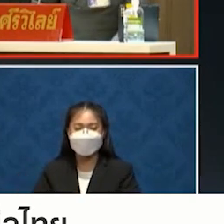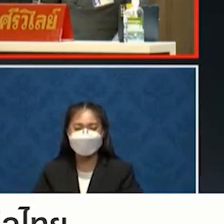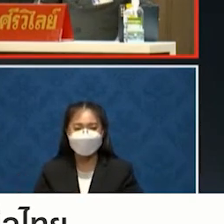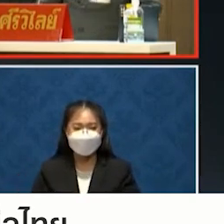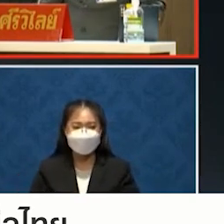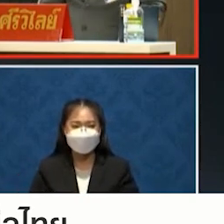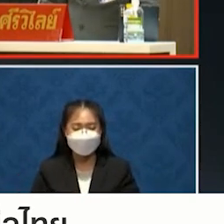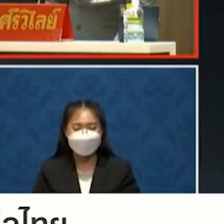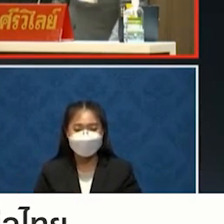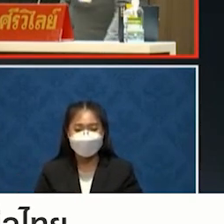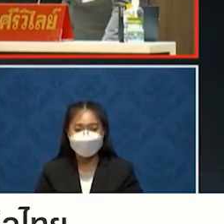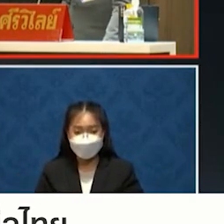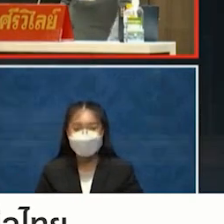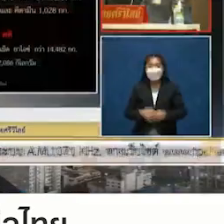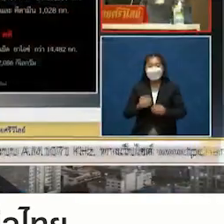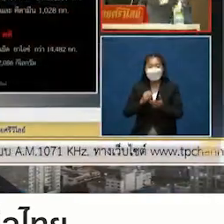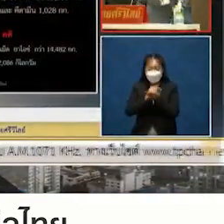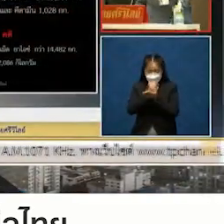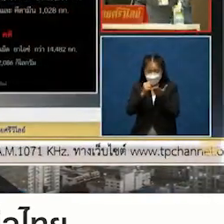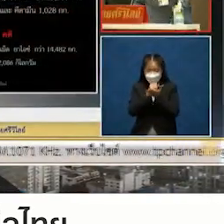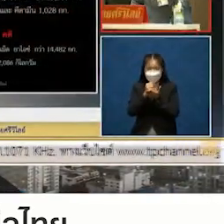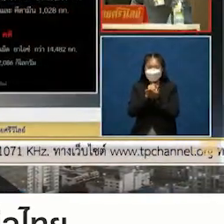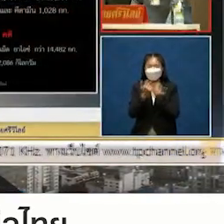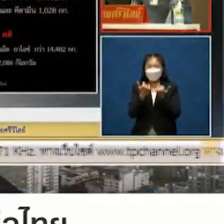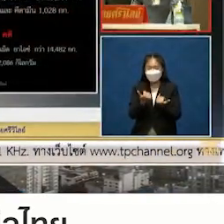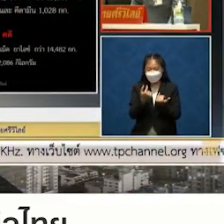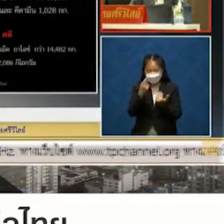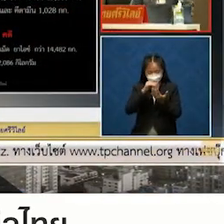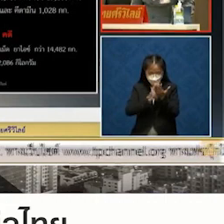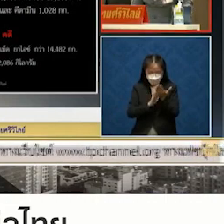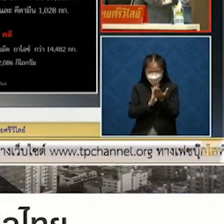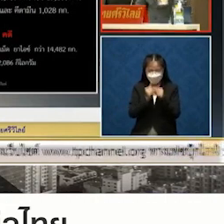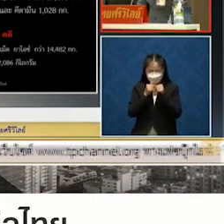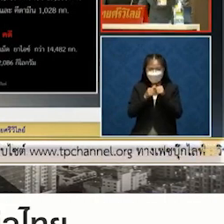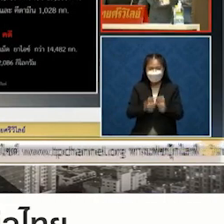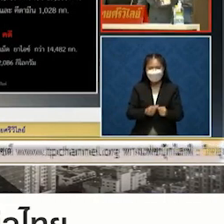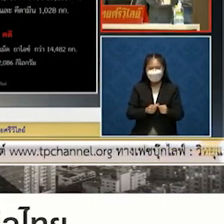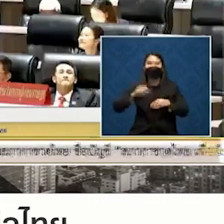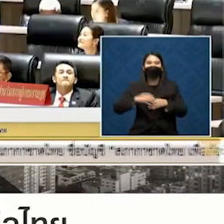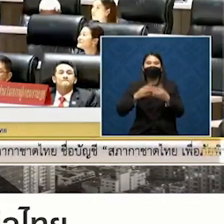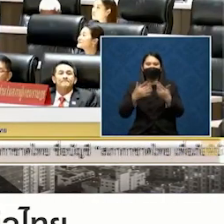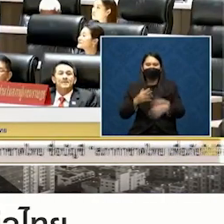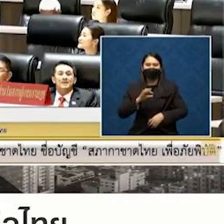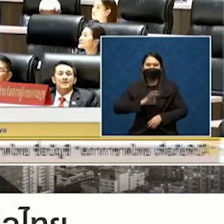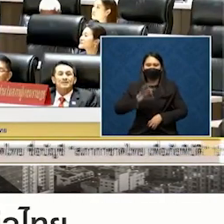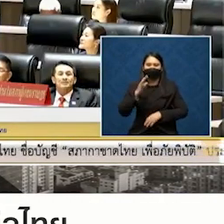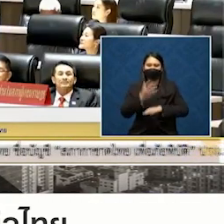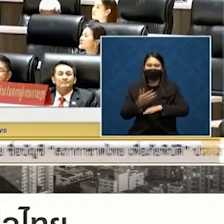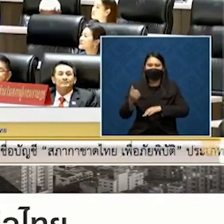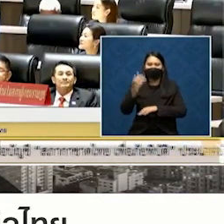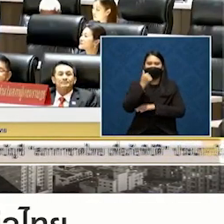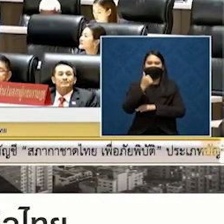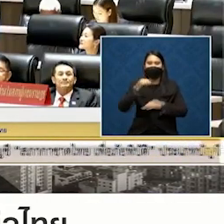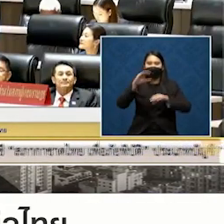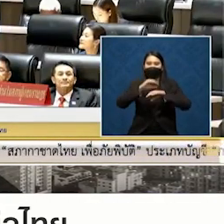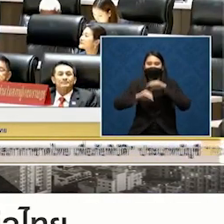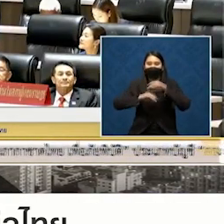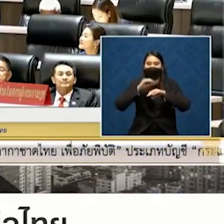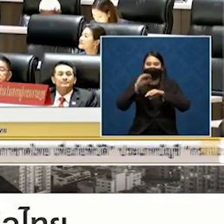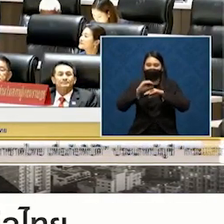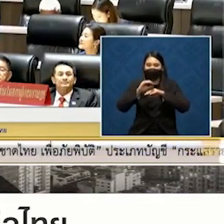าพูดสวนทางกับข้อเท็จจริงที่รัฐบาลแก้ไขพัฒนาแม้แต่คนพิการต